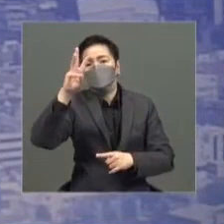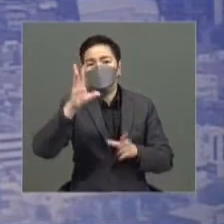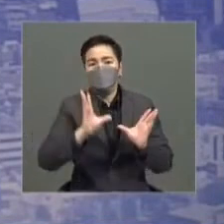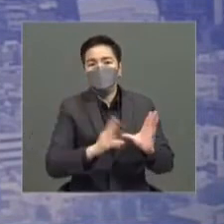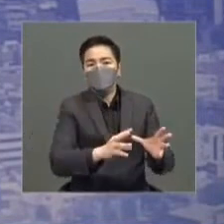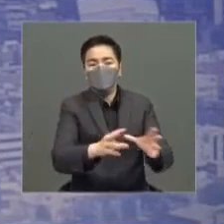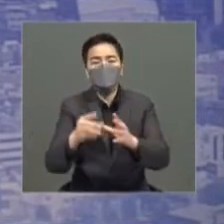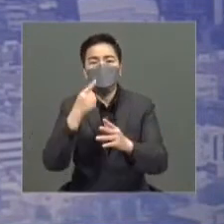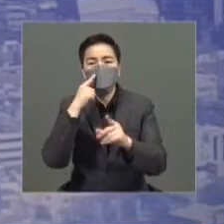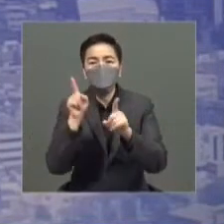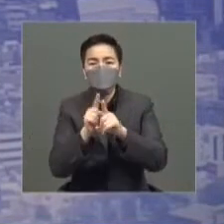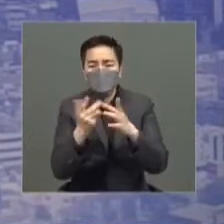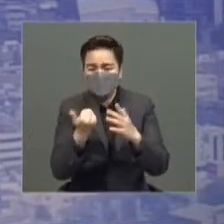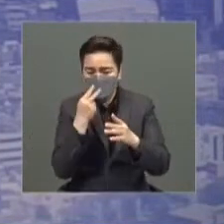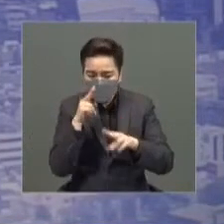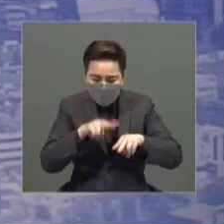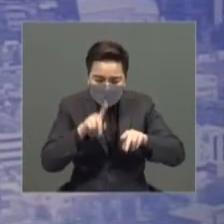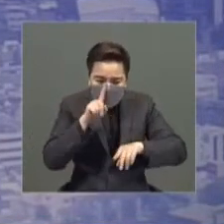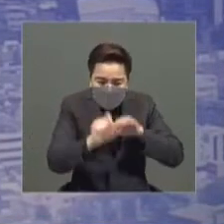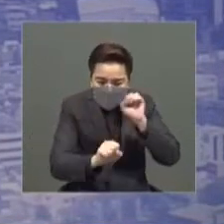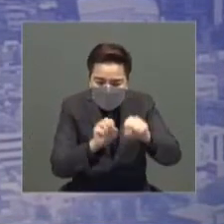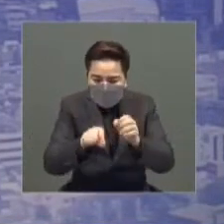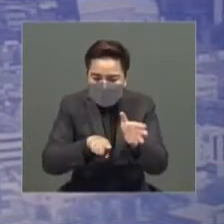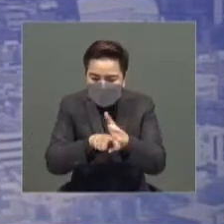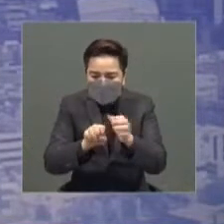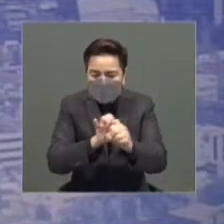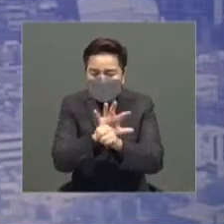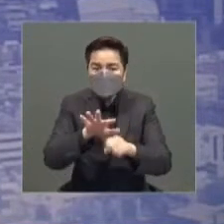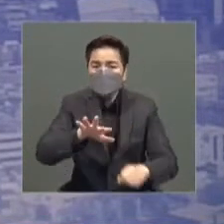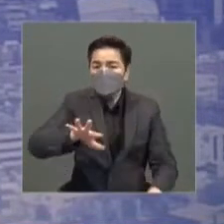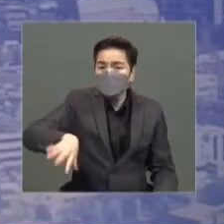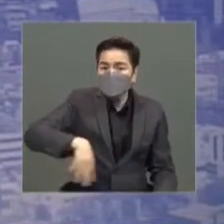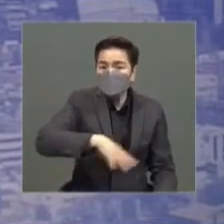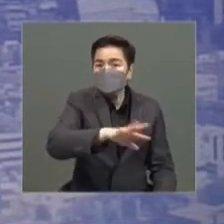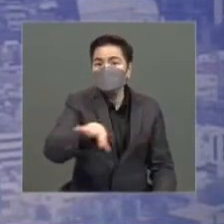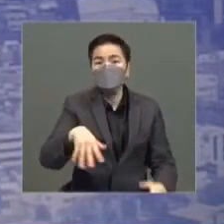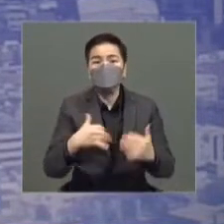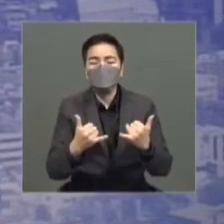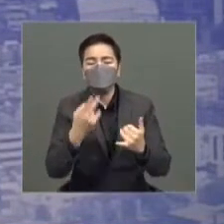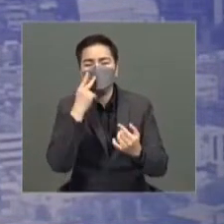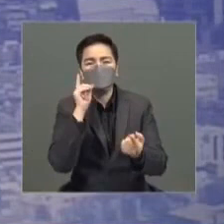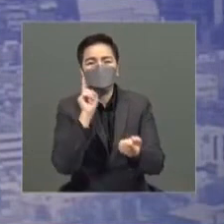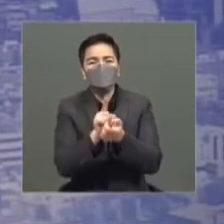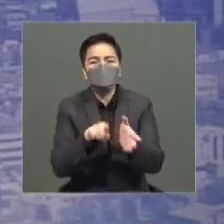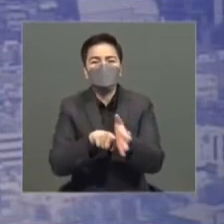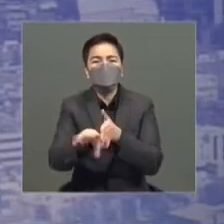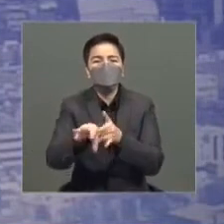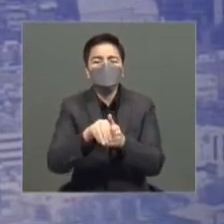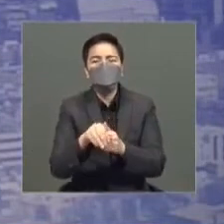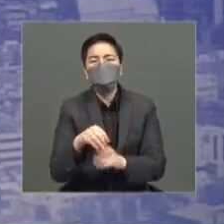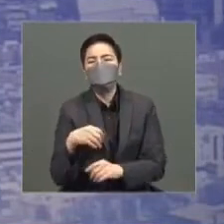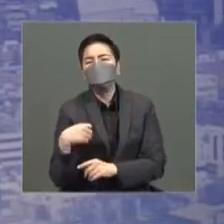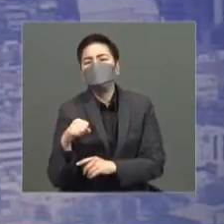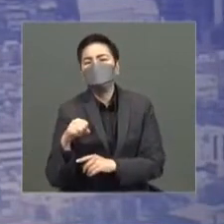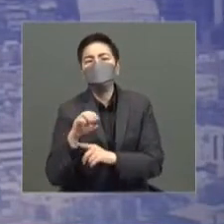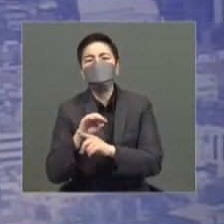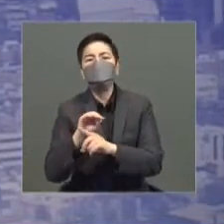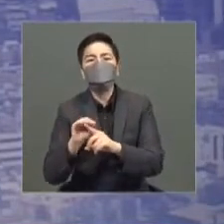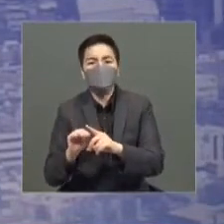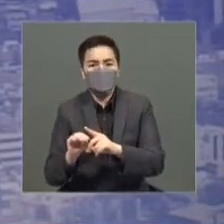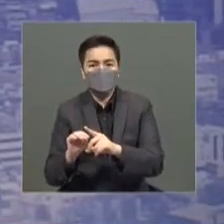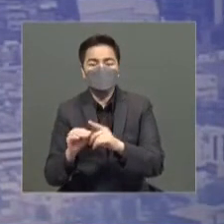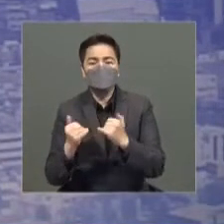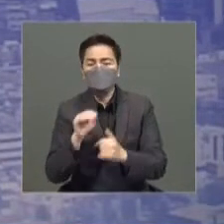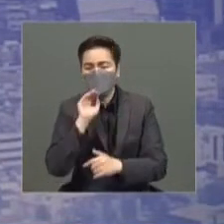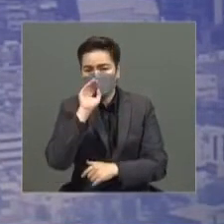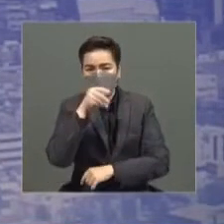พบว่าอัตราการตรวจจับการระบาดในระบบเฝ้าระวังเนี่ยอาจจะพบผู้ติดเชื้อเพียง 10% เพราะฉะนั้น